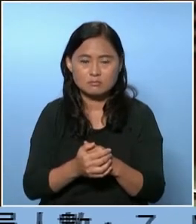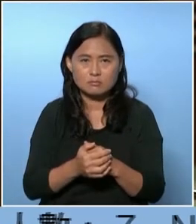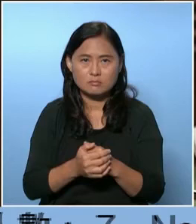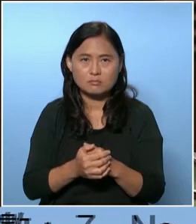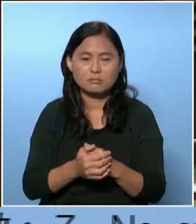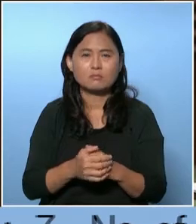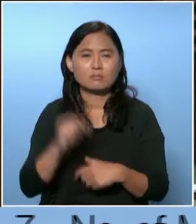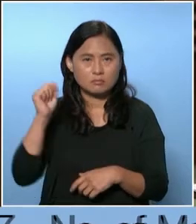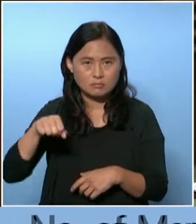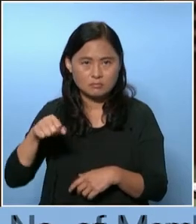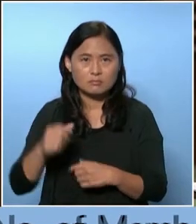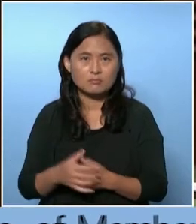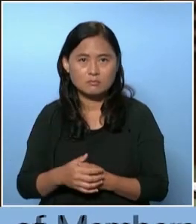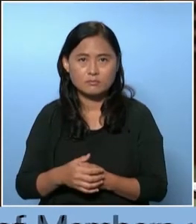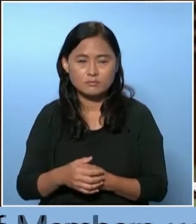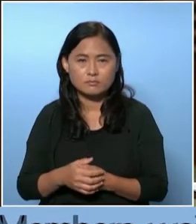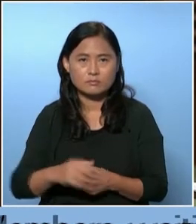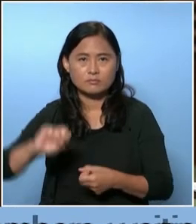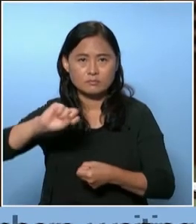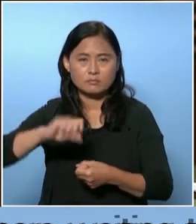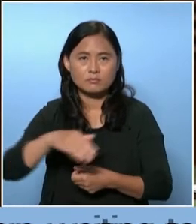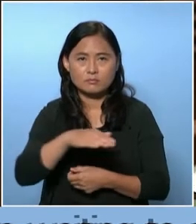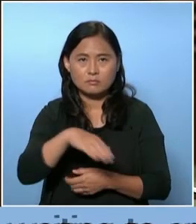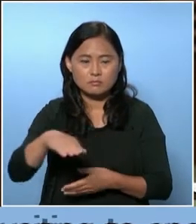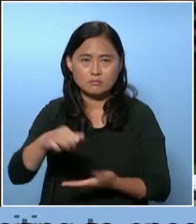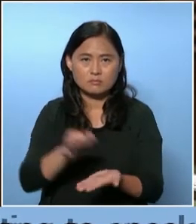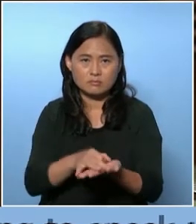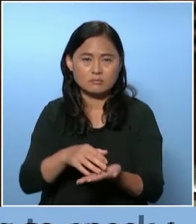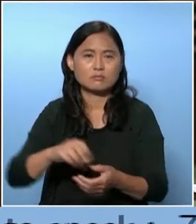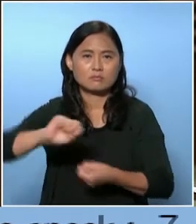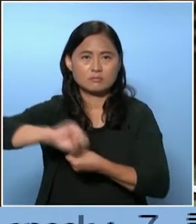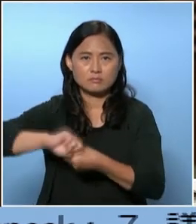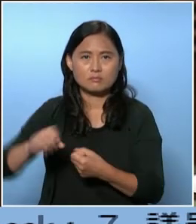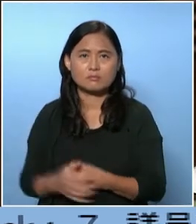亦都是承諾是增加車位。